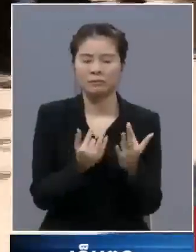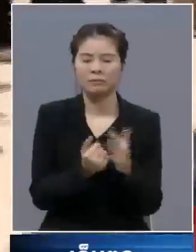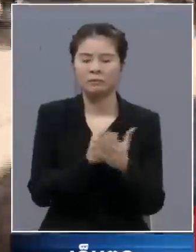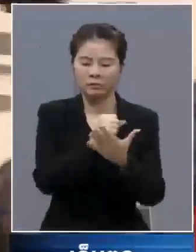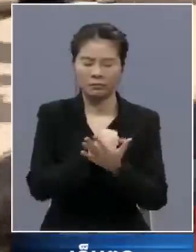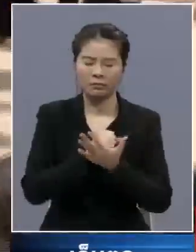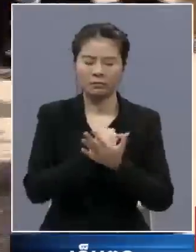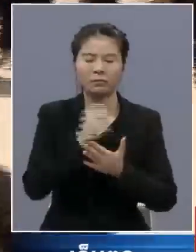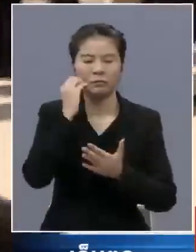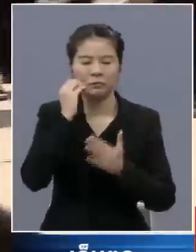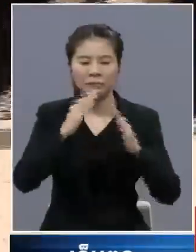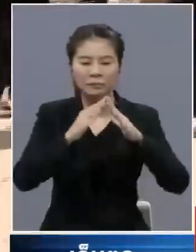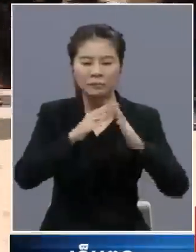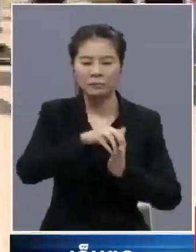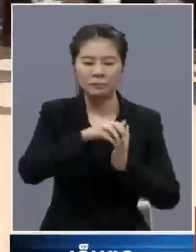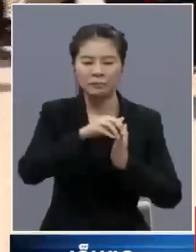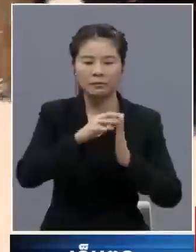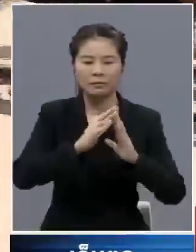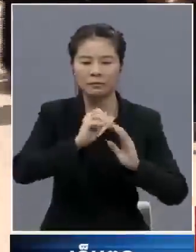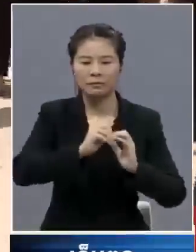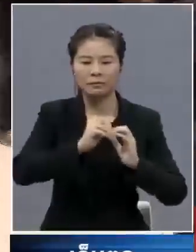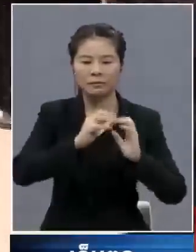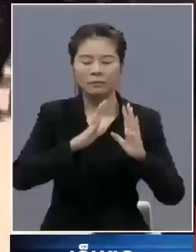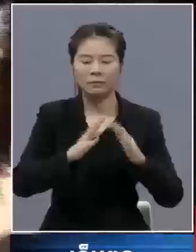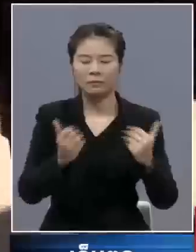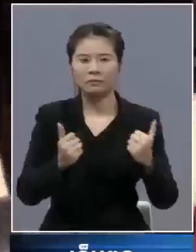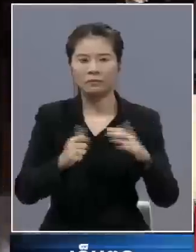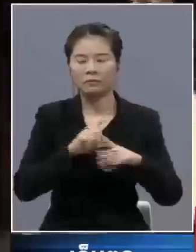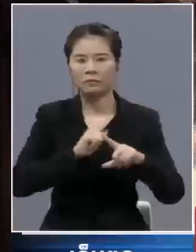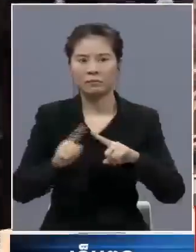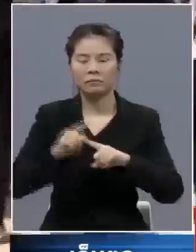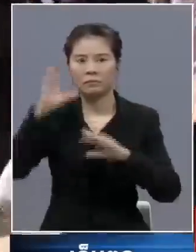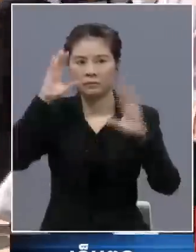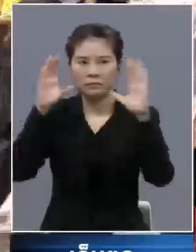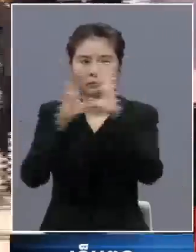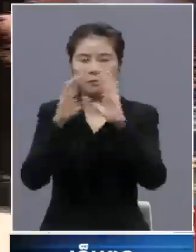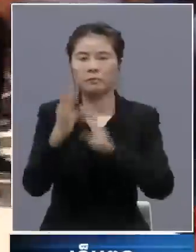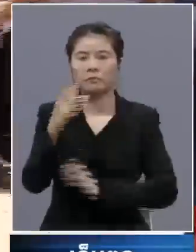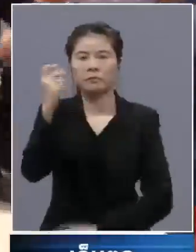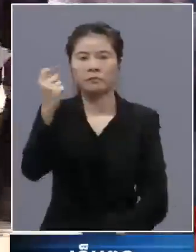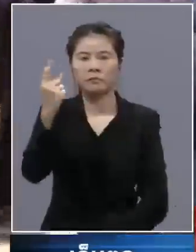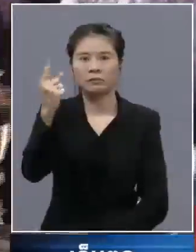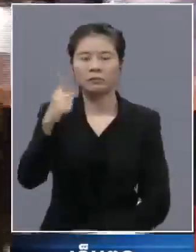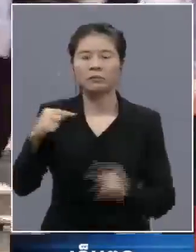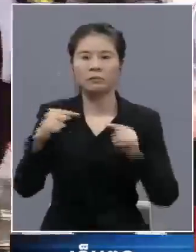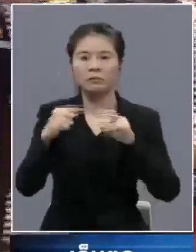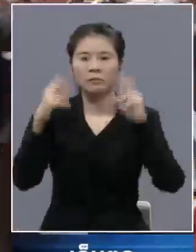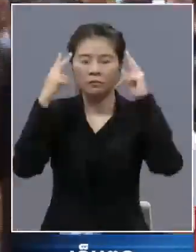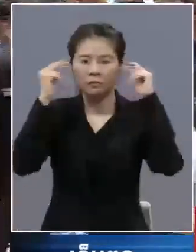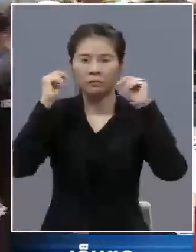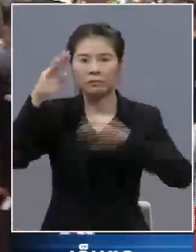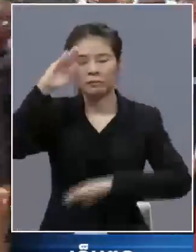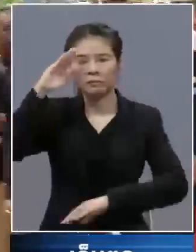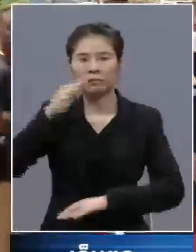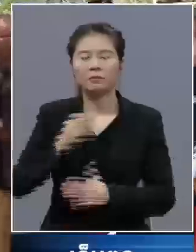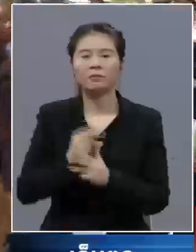ายทั้งหลังนะครับมีหลายหลังคาเรือนเลยนะครับและภาพที่คุณผู้ชมได้เห็นอยู่นี้เป็นบรรยากาศสดๆนะครับที่พลเอกประยุทธ์จันทร์โอชาพร้อมด้วย